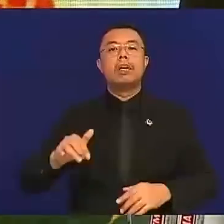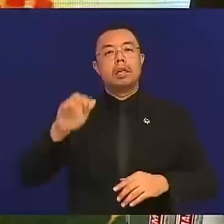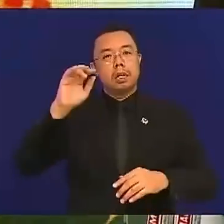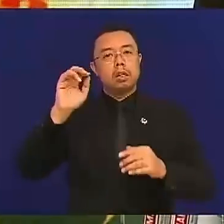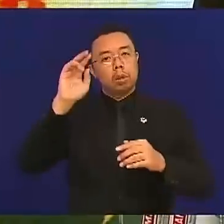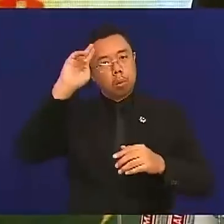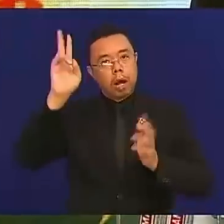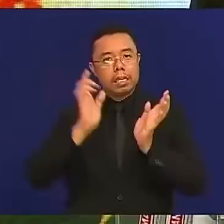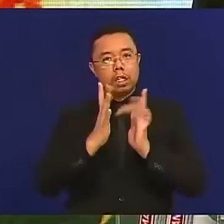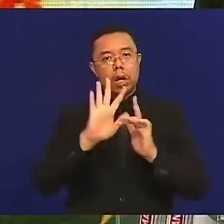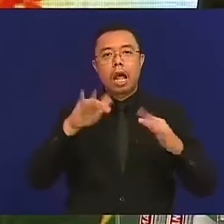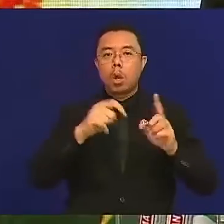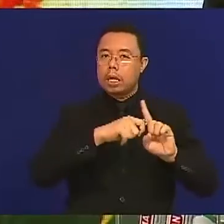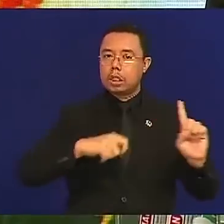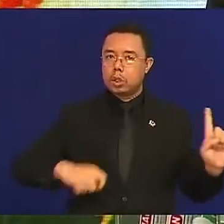bersama dengan Kristus.